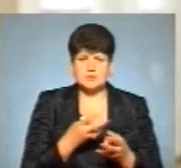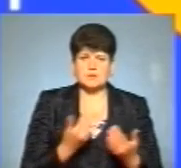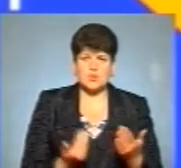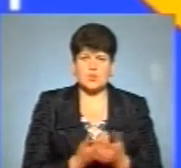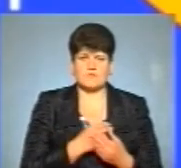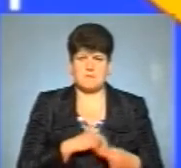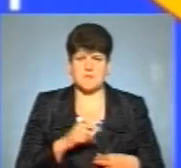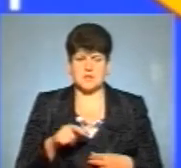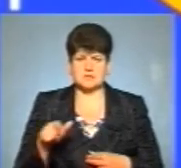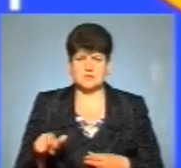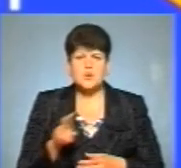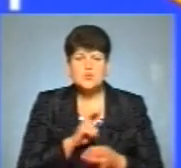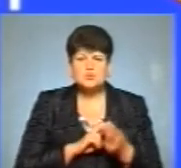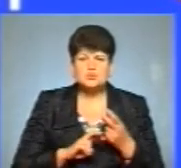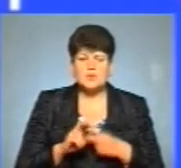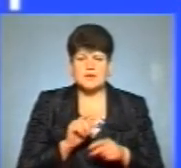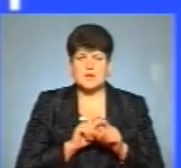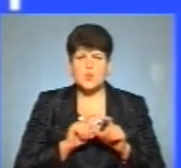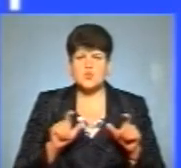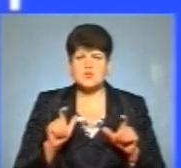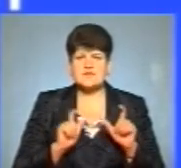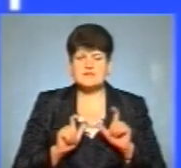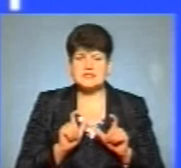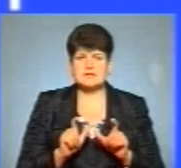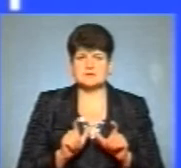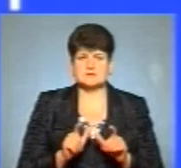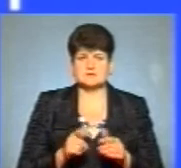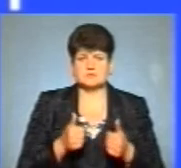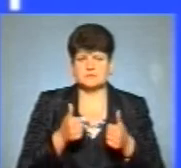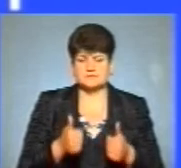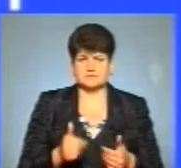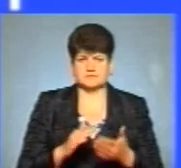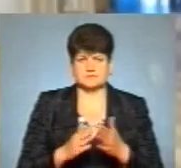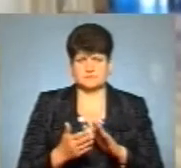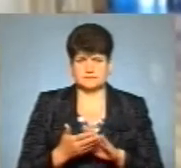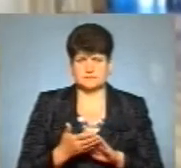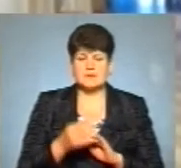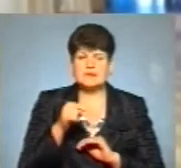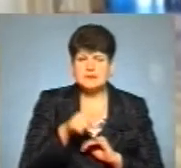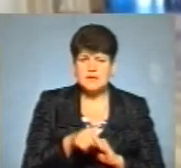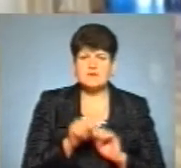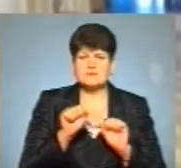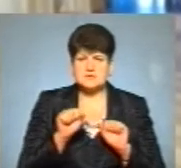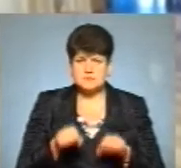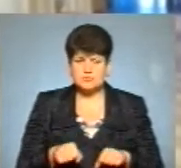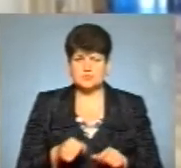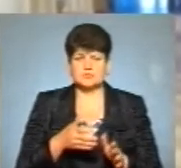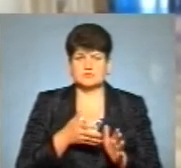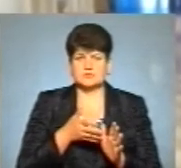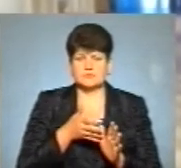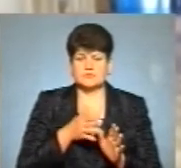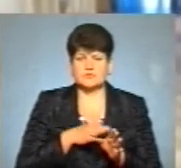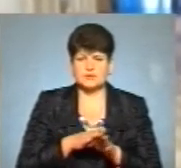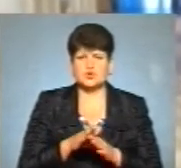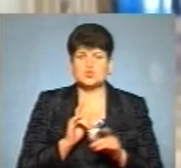працівники. Шукайте університет зі сприятливим середовищем. Там ви зможете реалізувати студентські